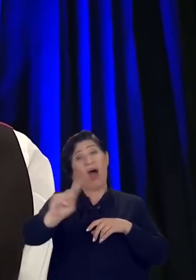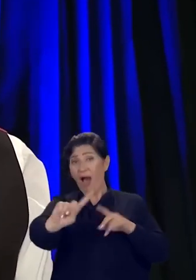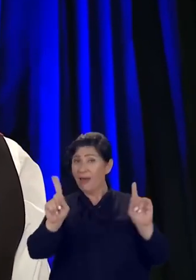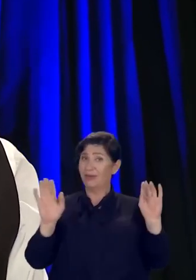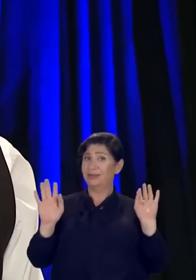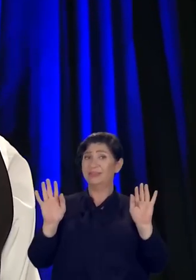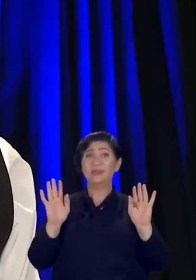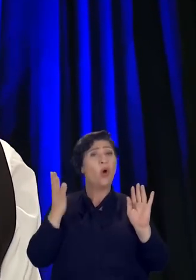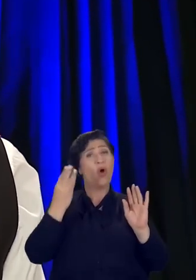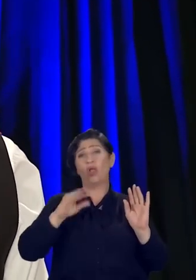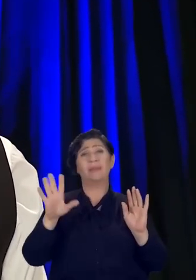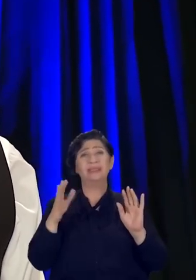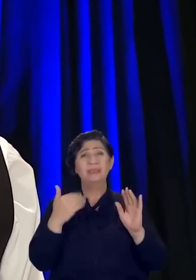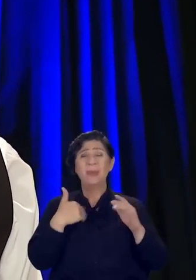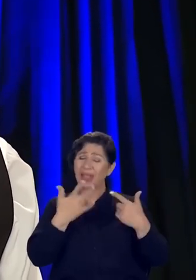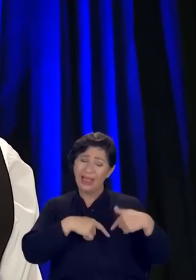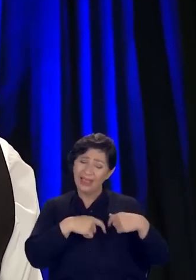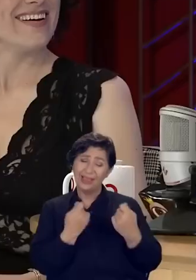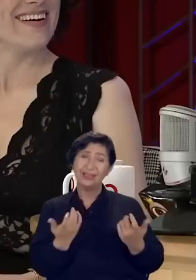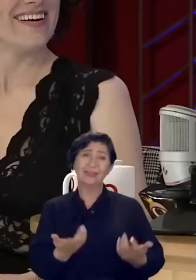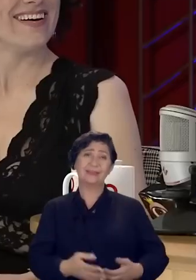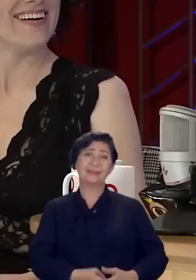katiyetle olmaz demiş. Beni niye kırdın?